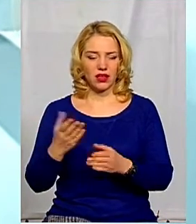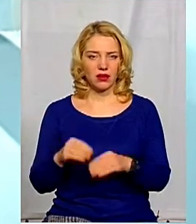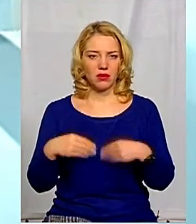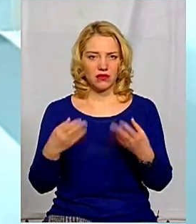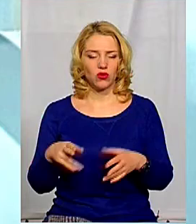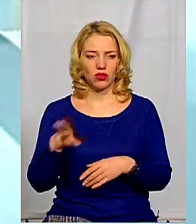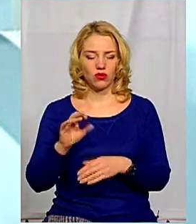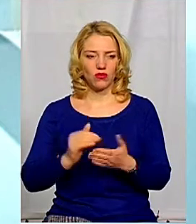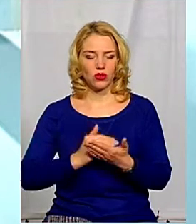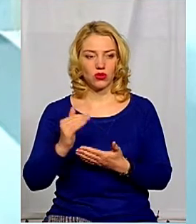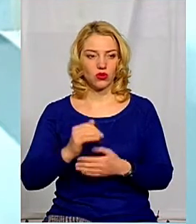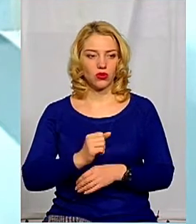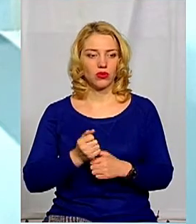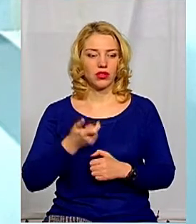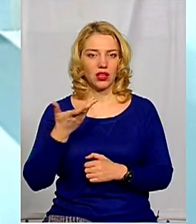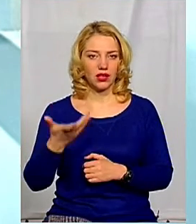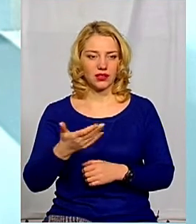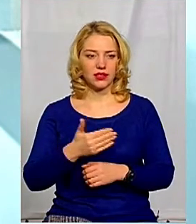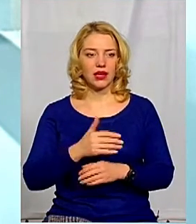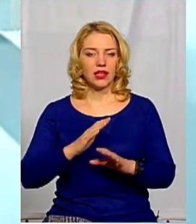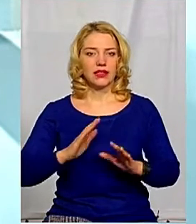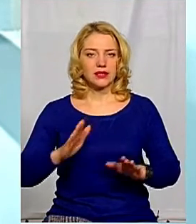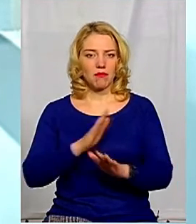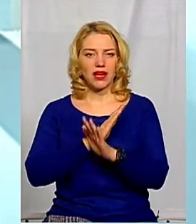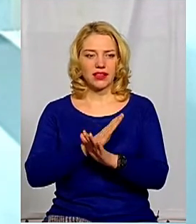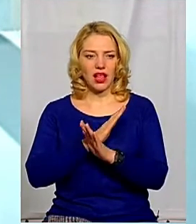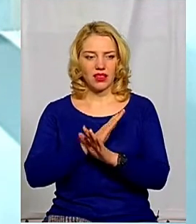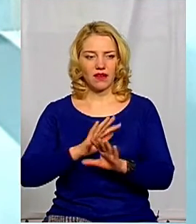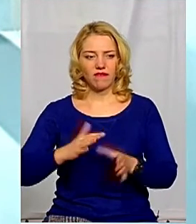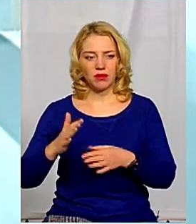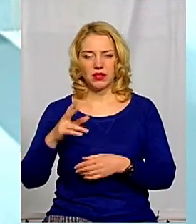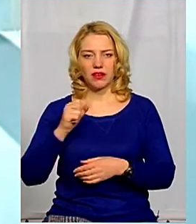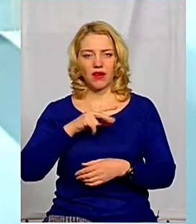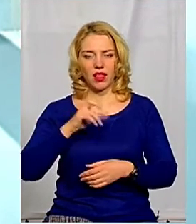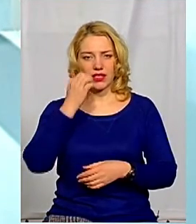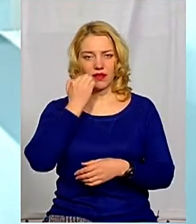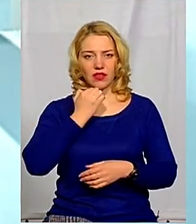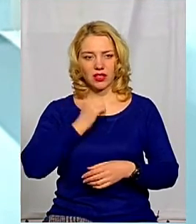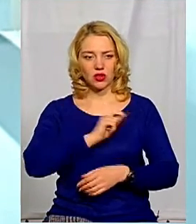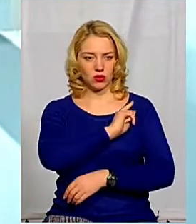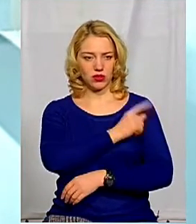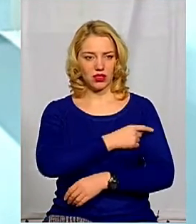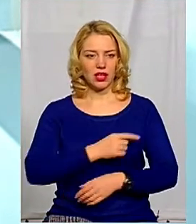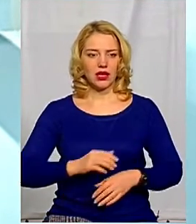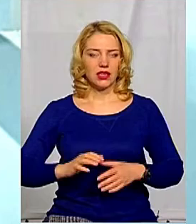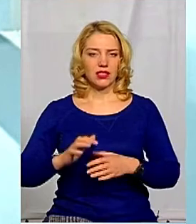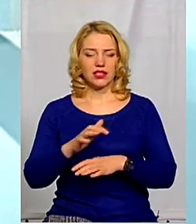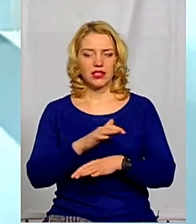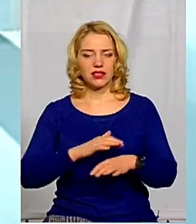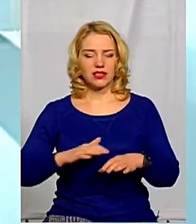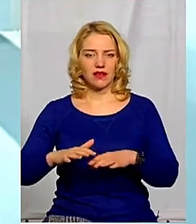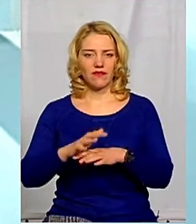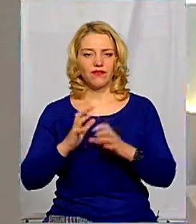приводила до високої кількості смертельних випадків, але теж завдяки зусиллям світової спільноти ця